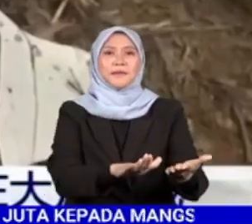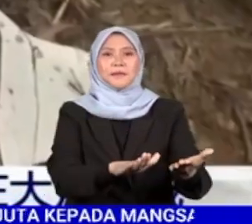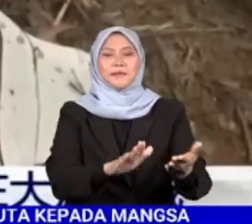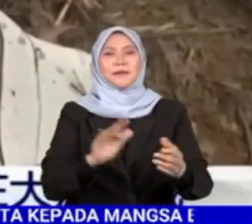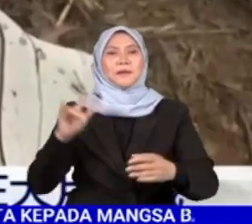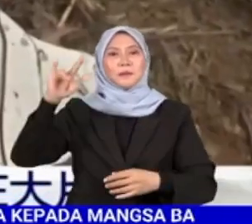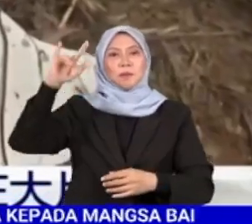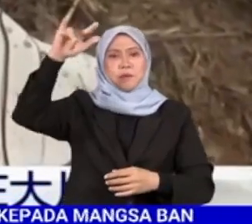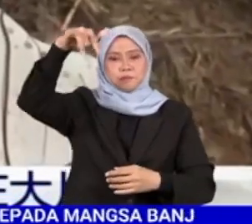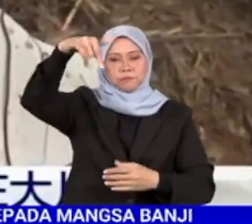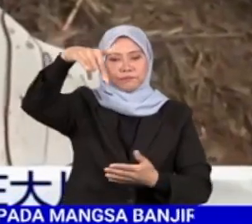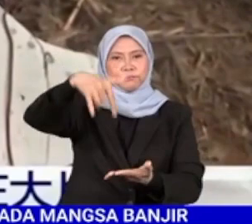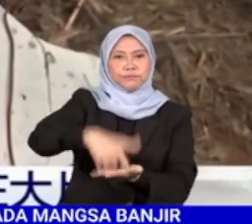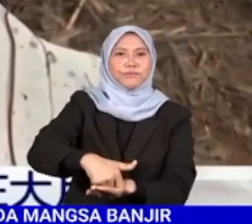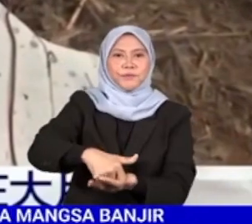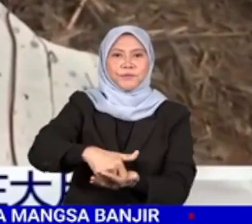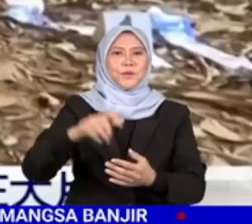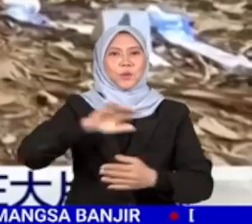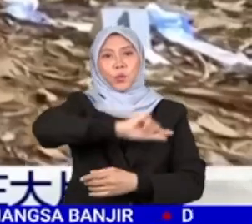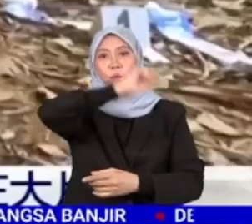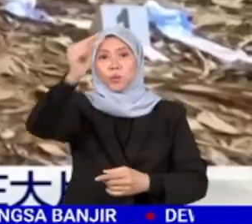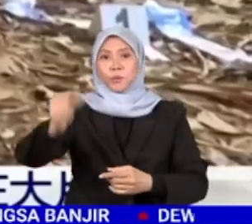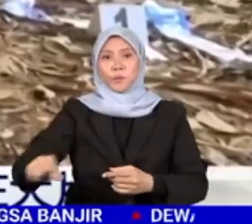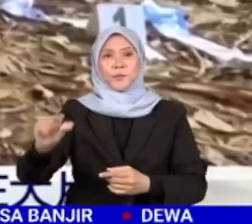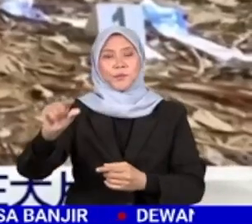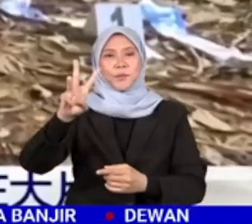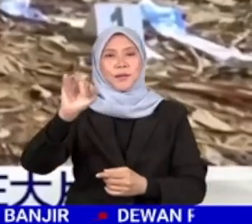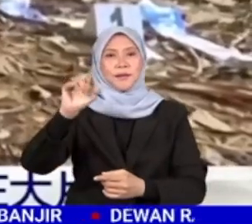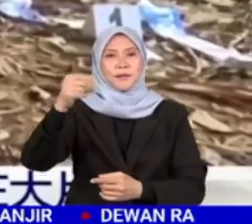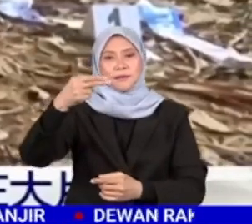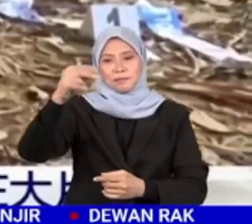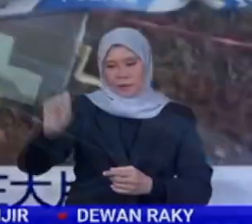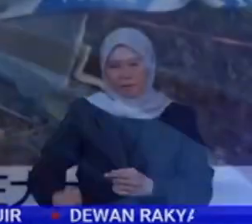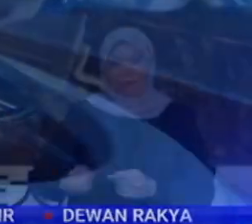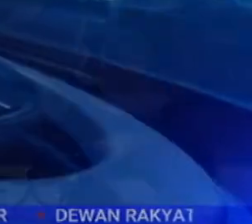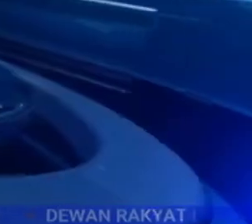ketika pesawat terhempas di kawasan pergudungan di wilayah selatan Guangzhou.